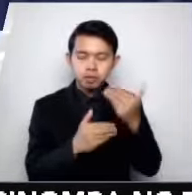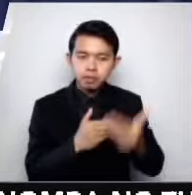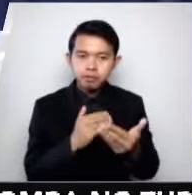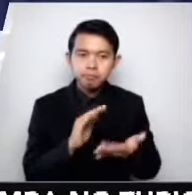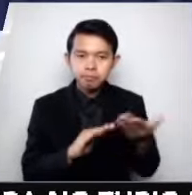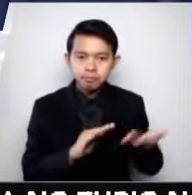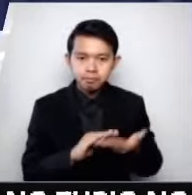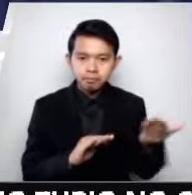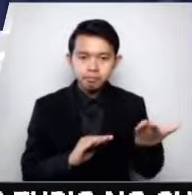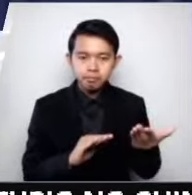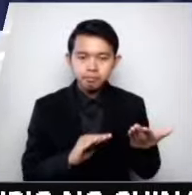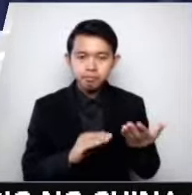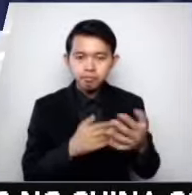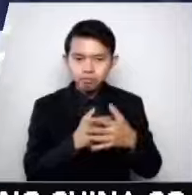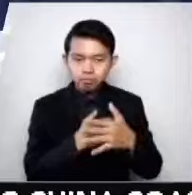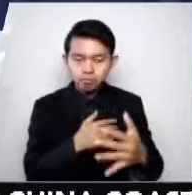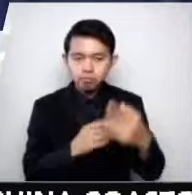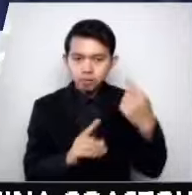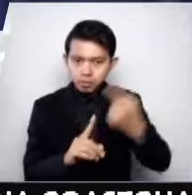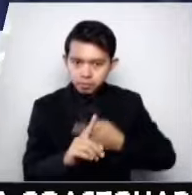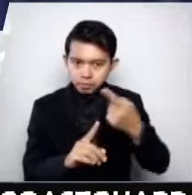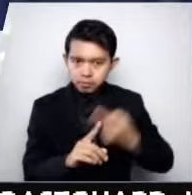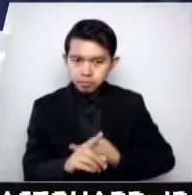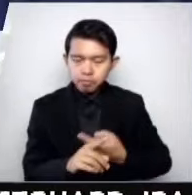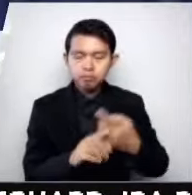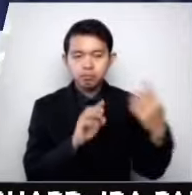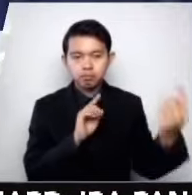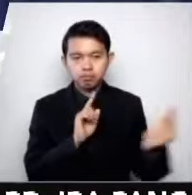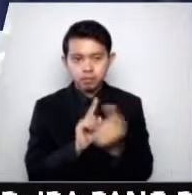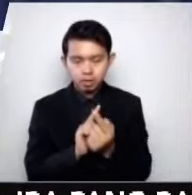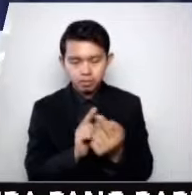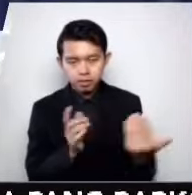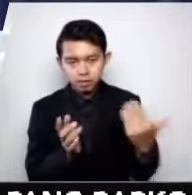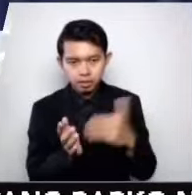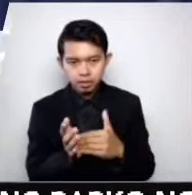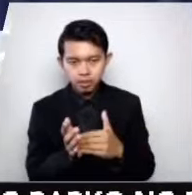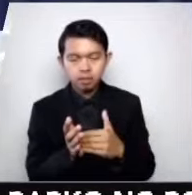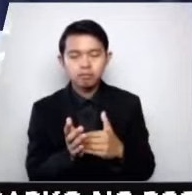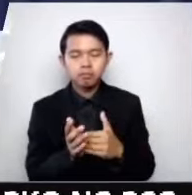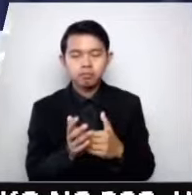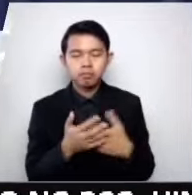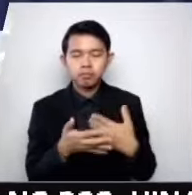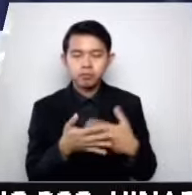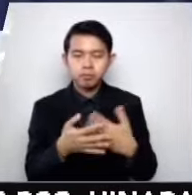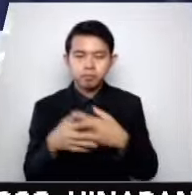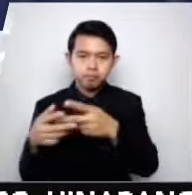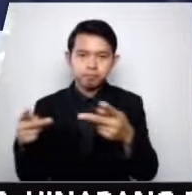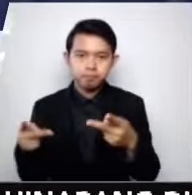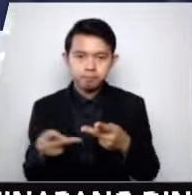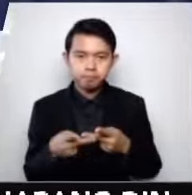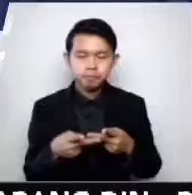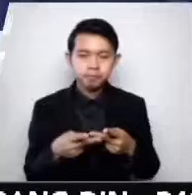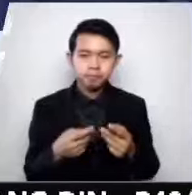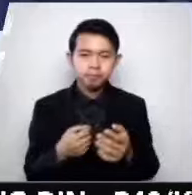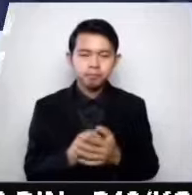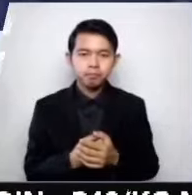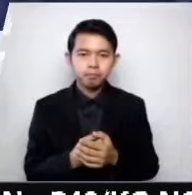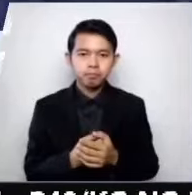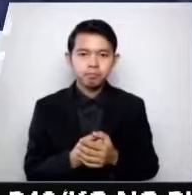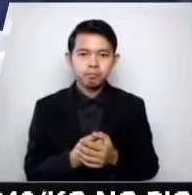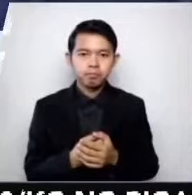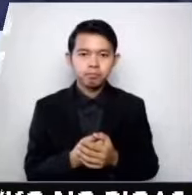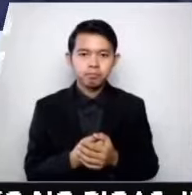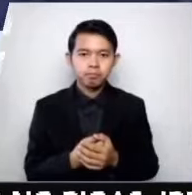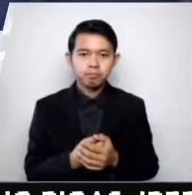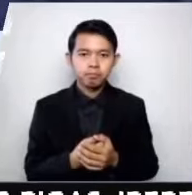lumipas pa na ilang buwan. Nakita lang po kami uli sa may lugar namin. Kaya yun, doon po